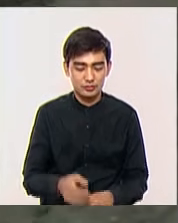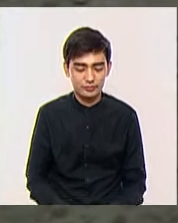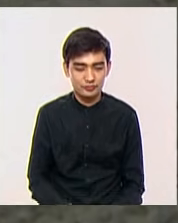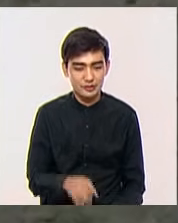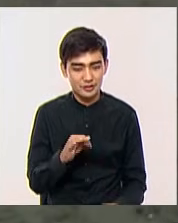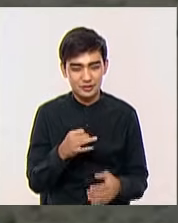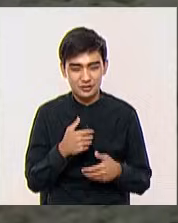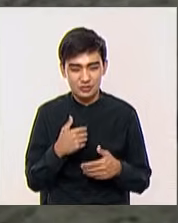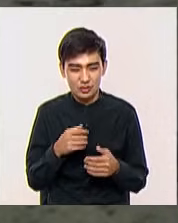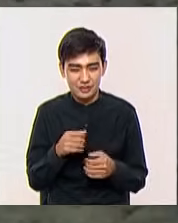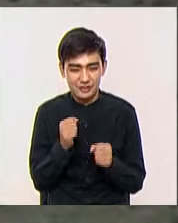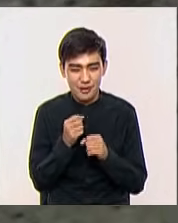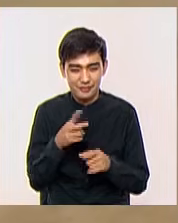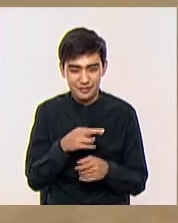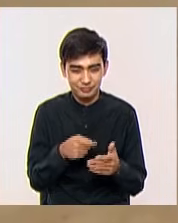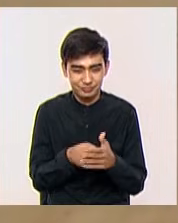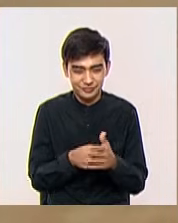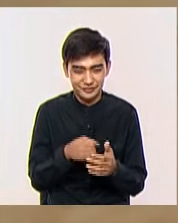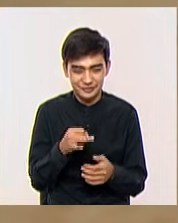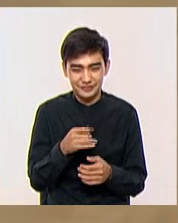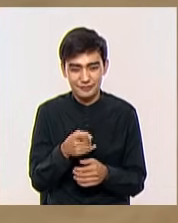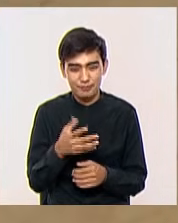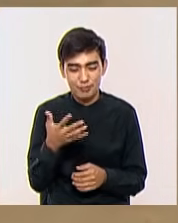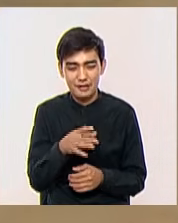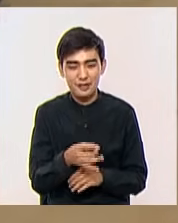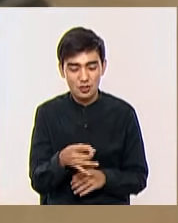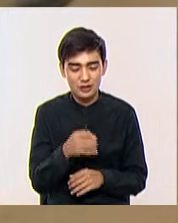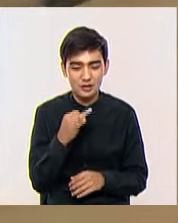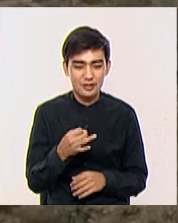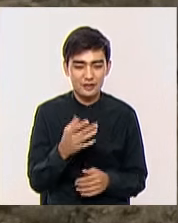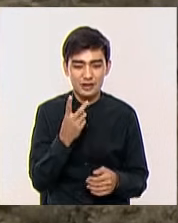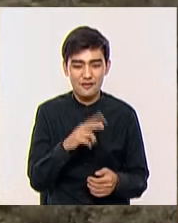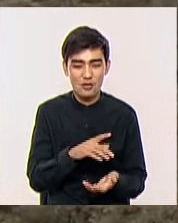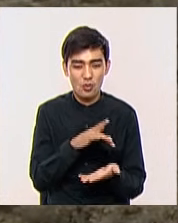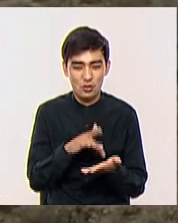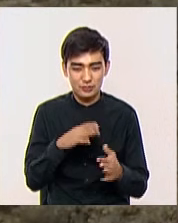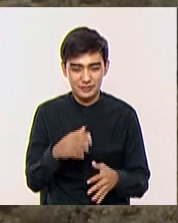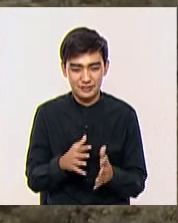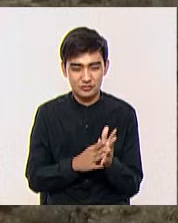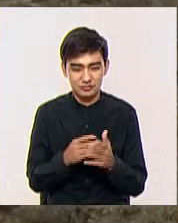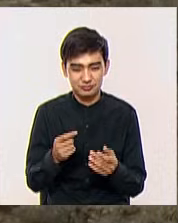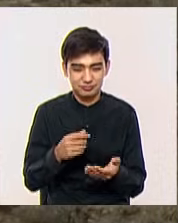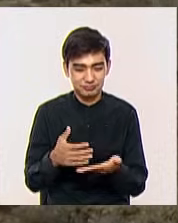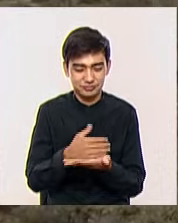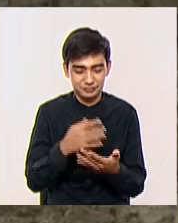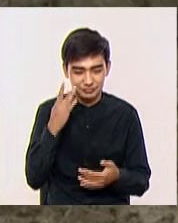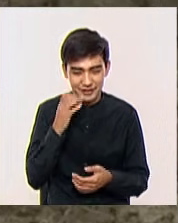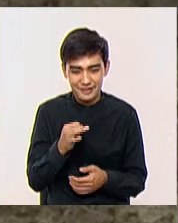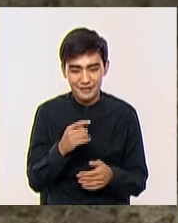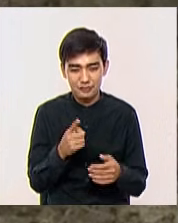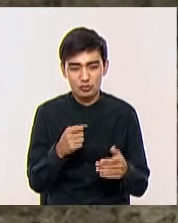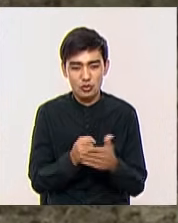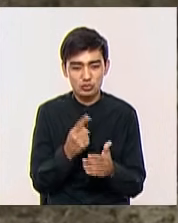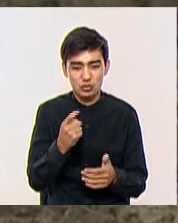малдың қыстық азығы үшін бөлінген. Осы қаржы есебінен өңірдің 5 ауданы мен 2 қаласынан мал азығының қорын жинамақ. Ал бұл жем шөп тек 100